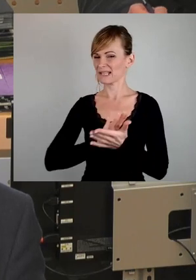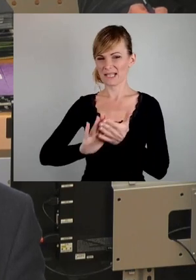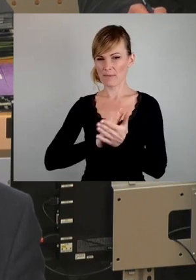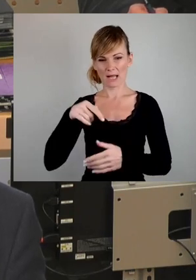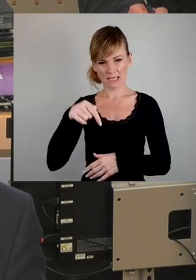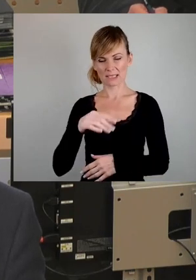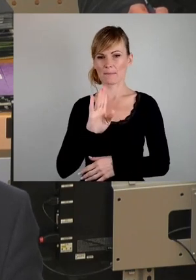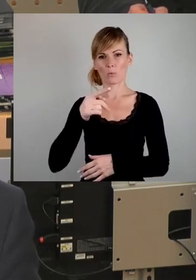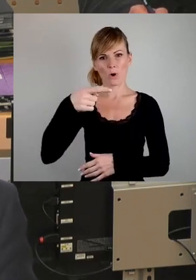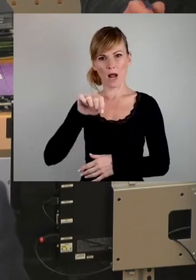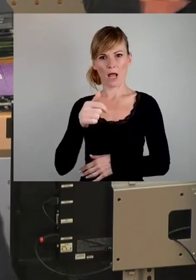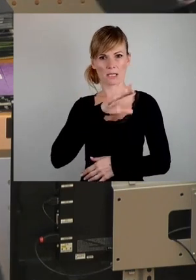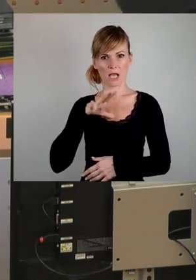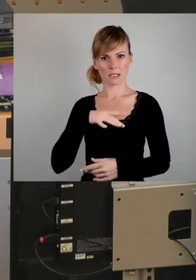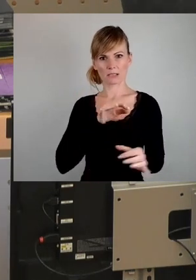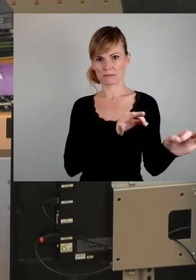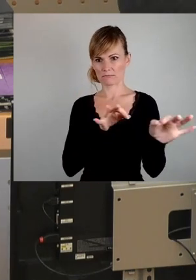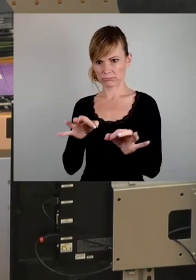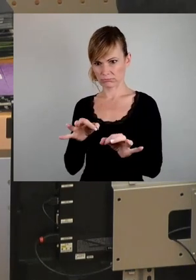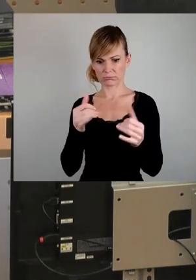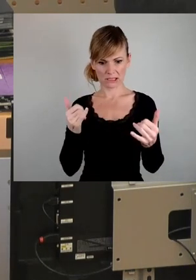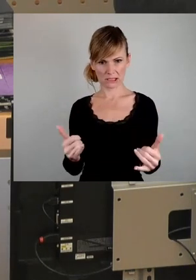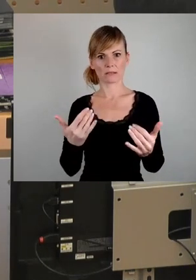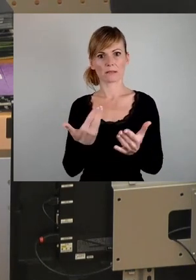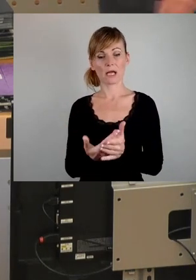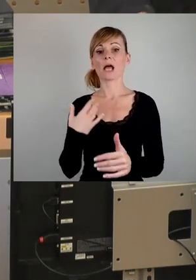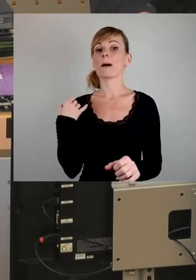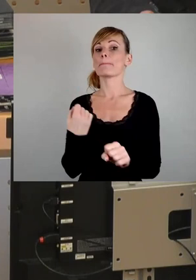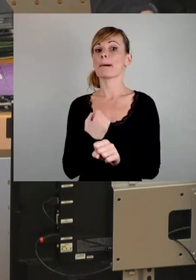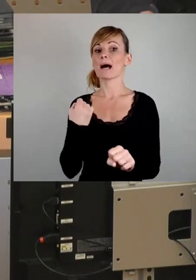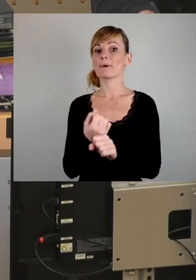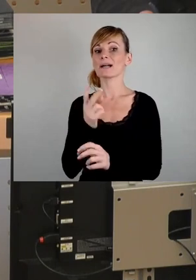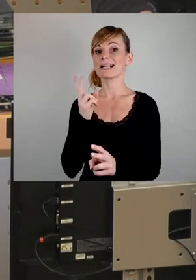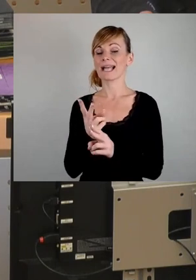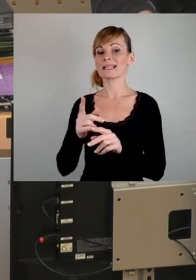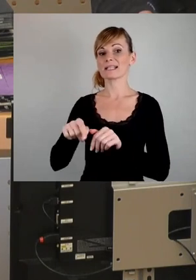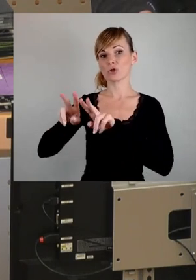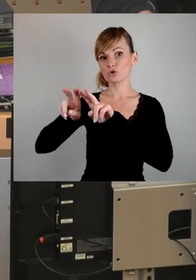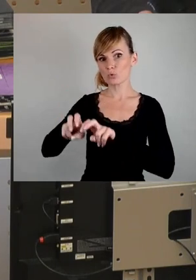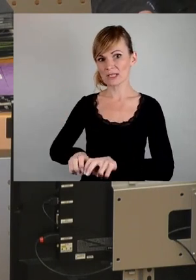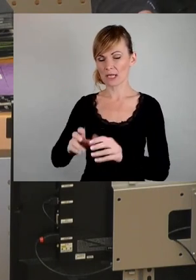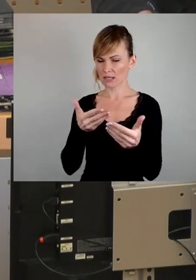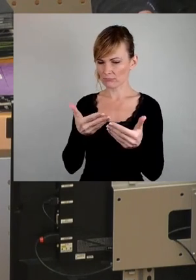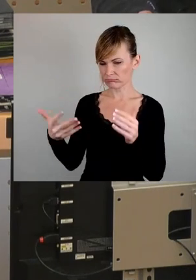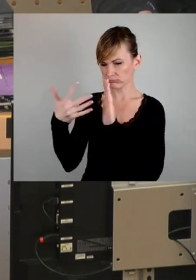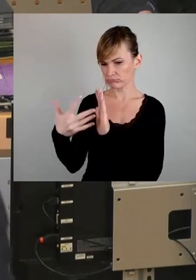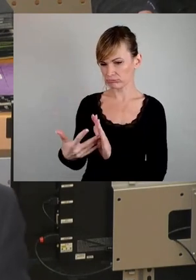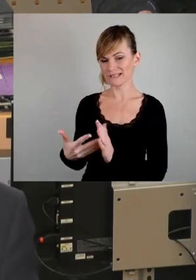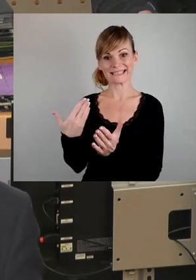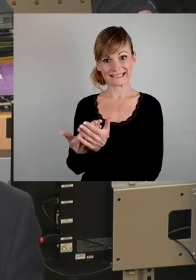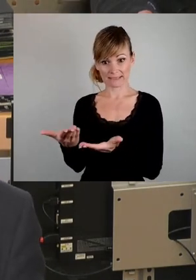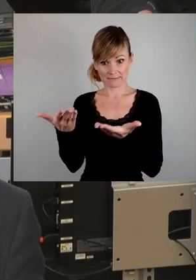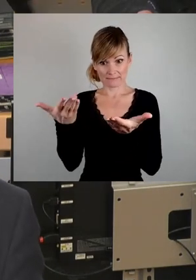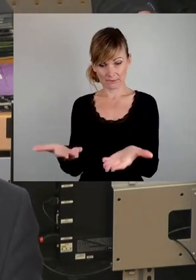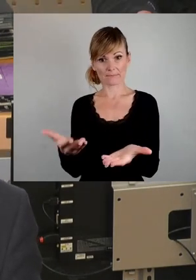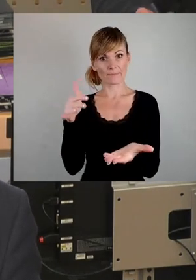hat. Die Machbarkeitsstudie, die Sie jetzt vorliegen haben, bildet letztendlich die umfassende